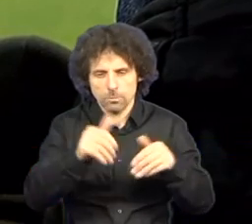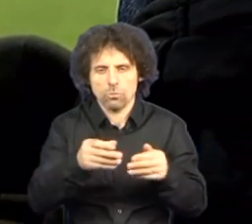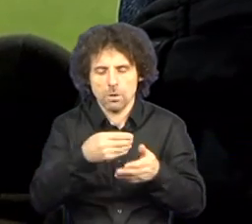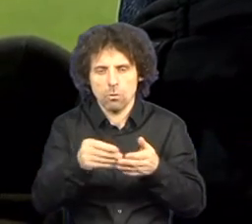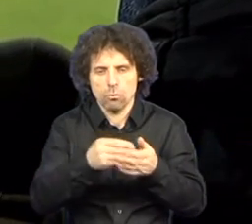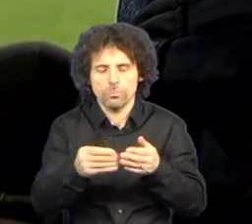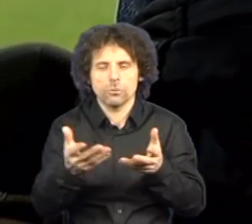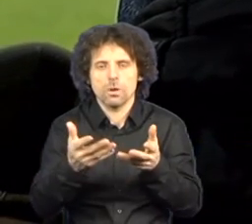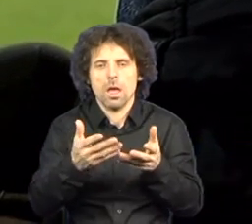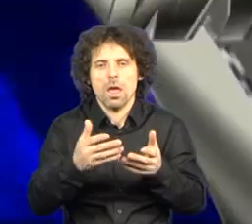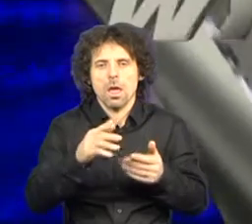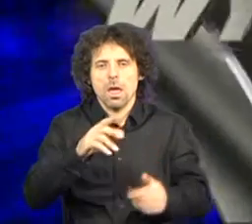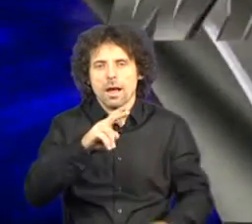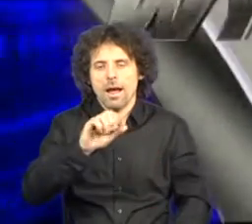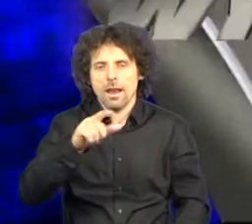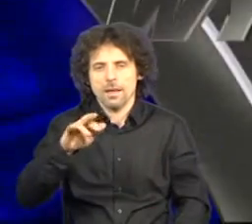w jego filii w Galerii Zabrze.